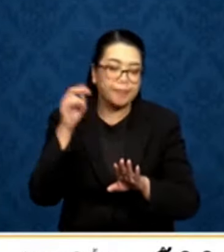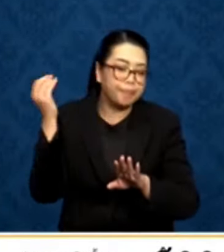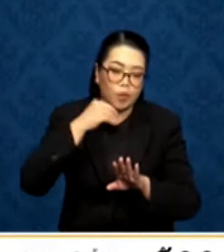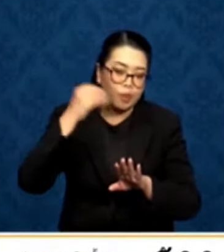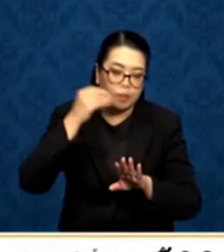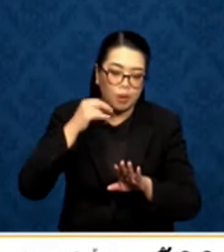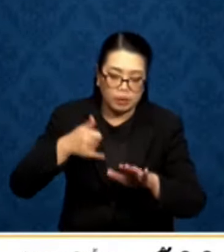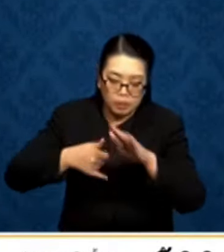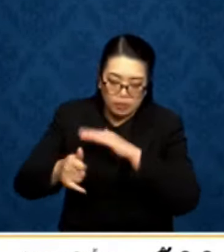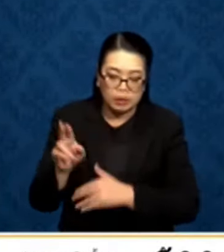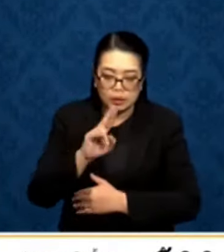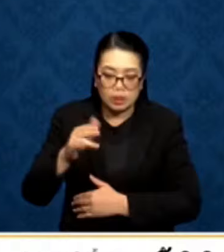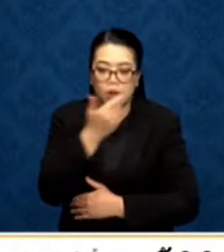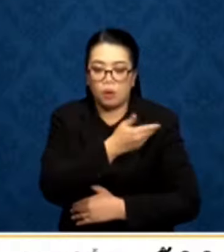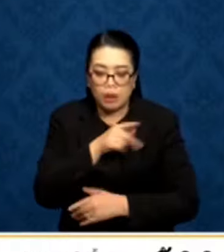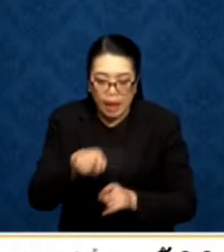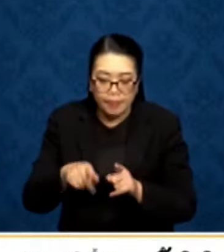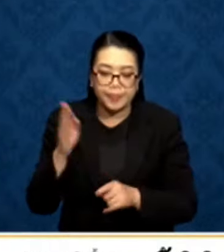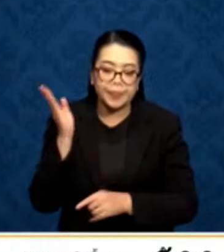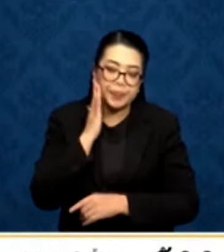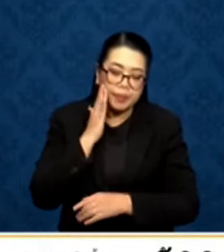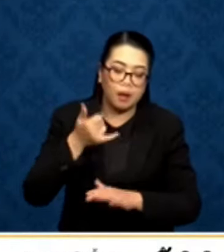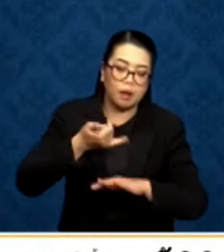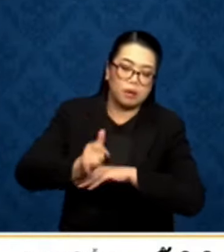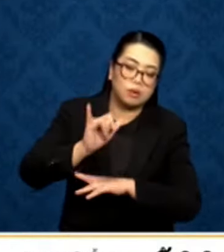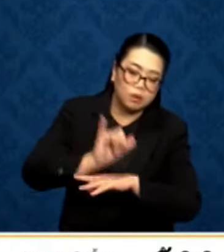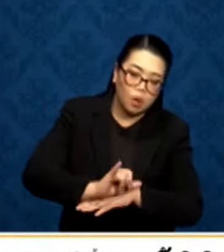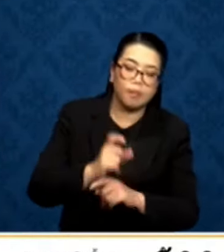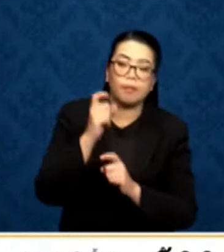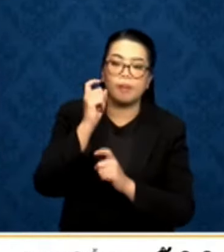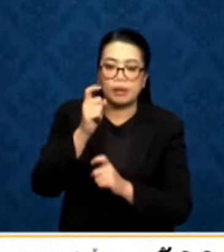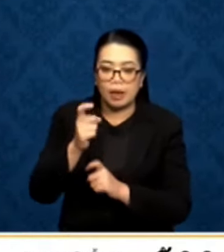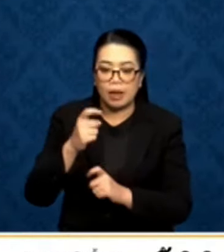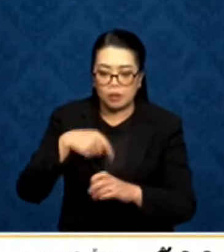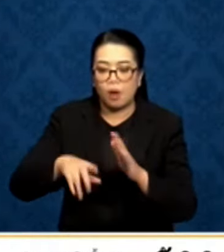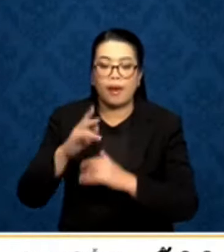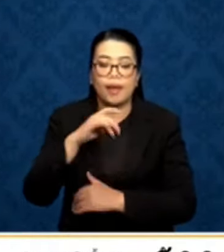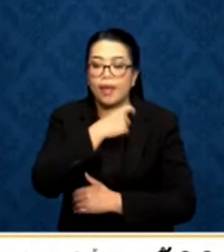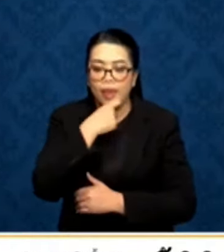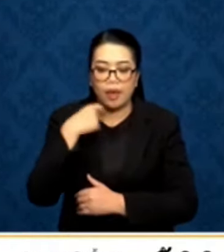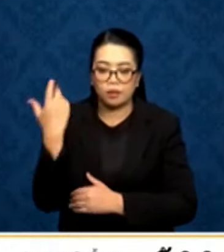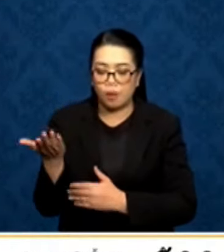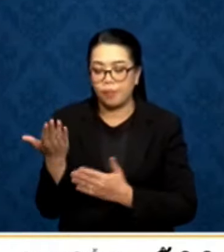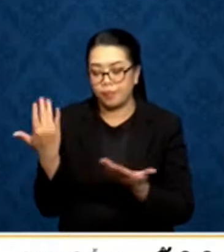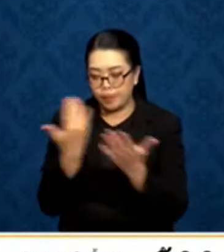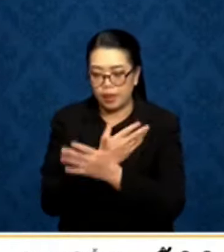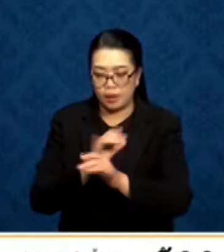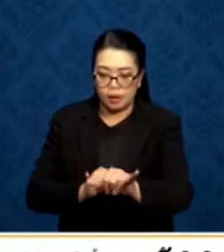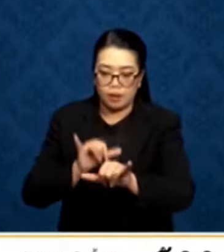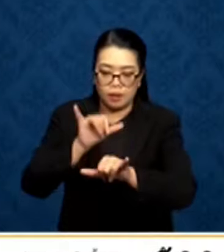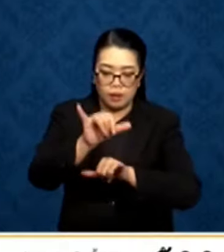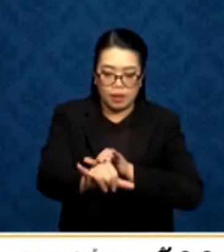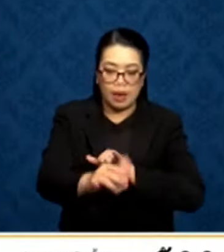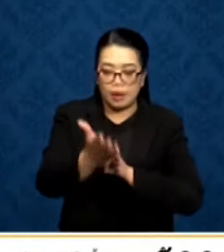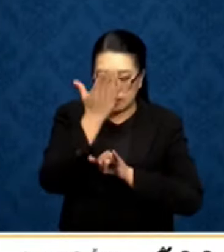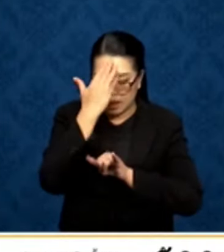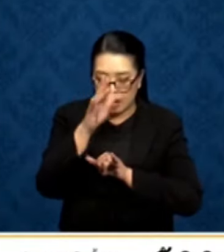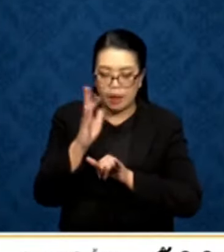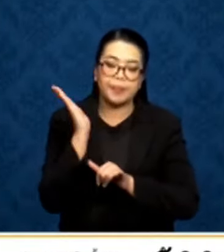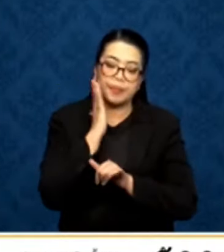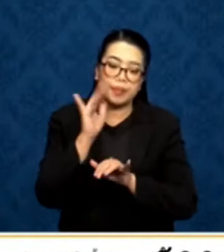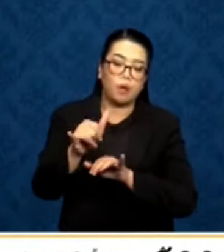เข้าไปใช้ห้องน้ำจะเจอส่วนเปียกก่อนก็จะลื่นล้มและเป็นอันตรายได้ซึ่งเมื่อสักครู่ผมเองก็ได้เอ่อติดต่อไปยังท่านผู้